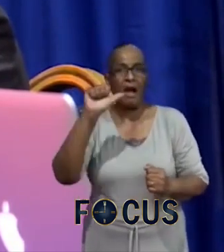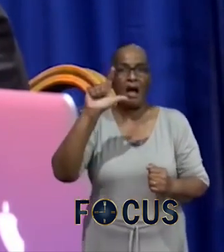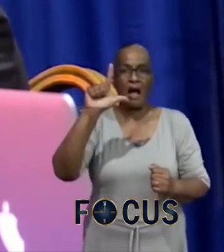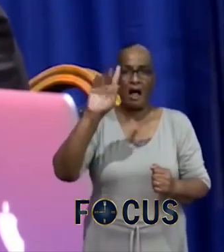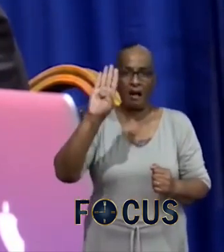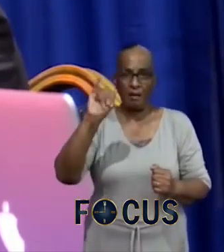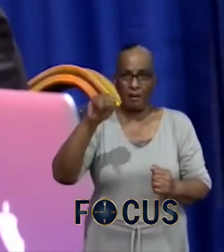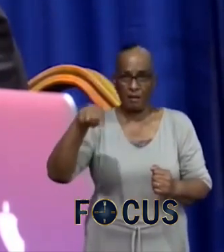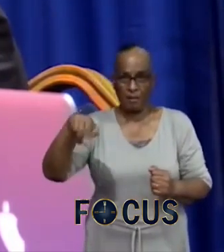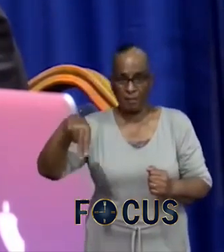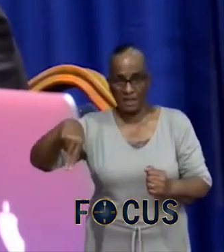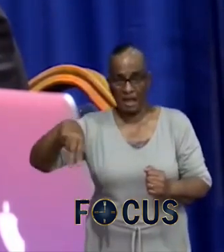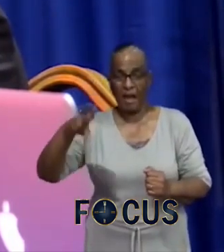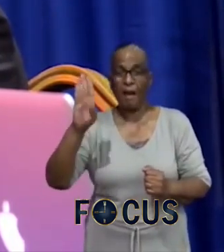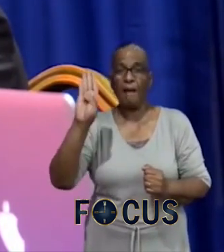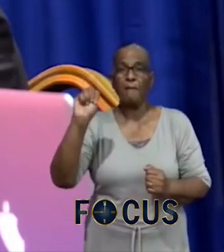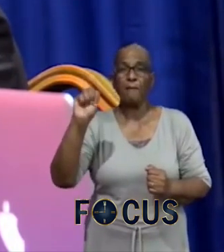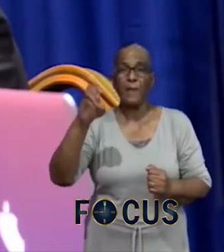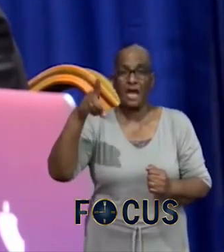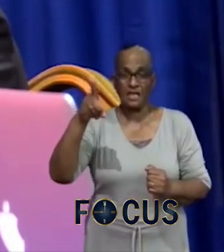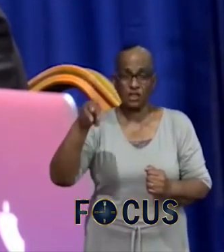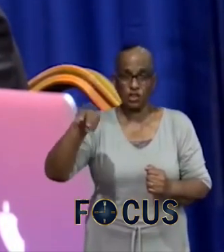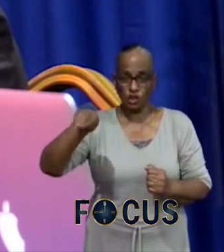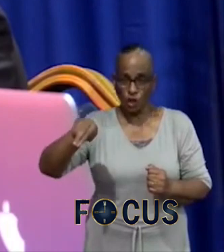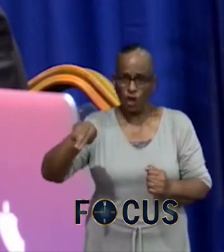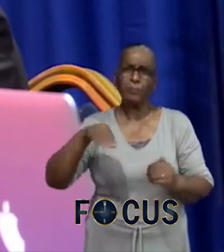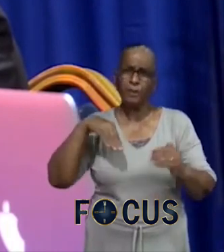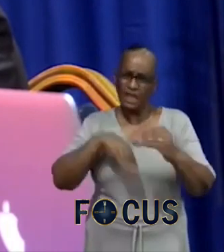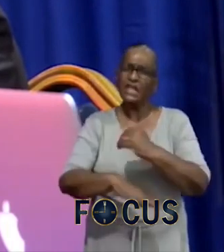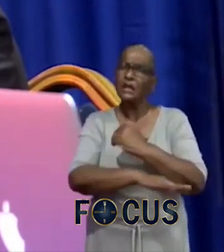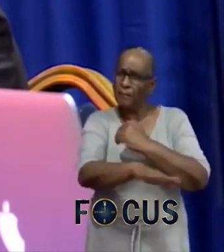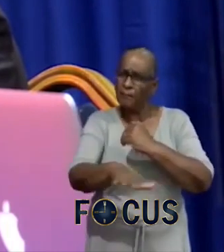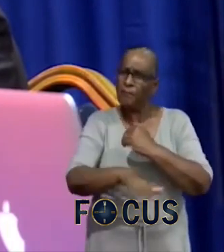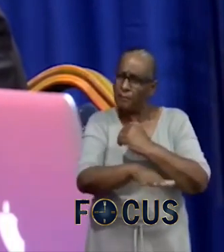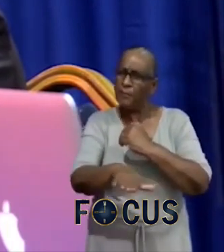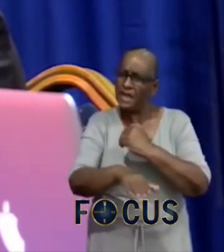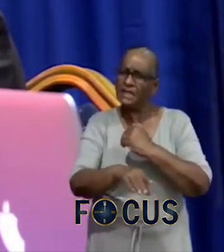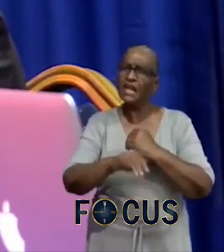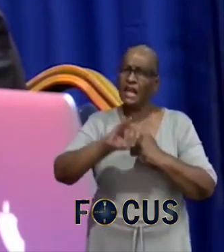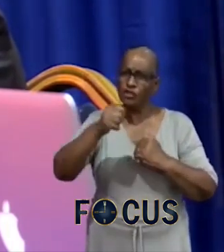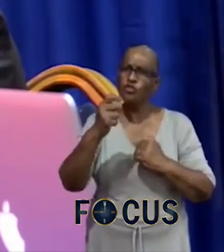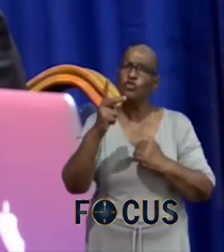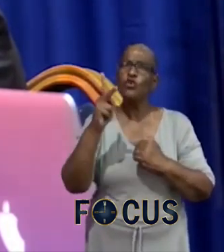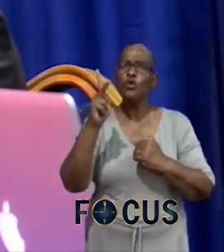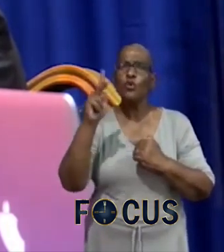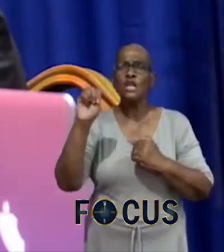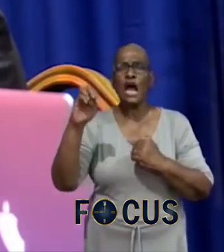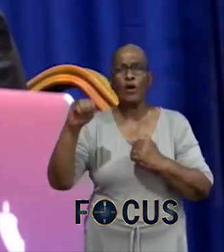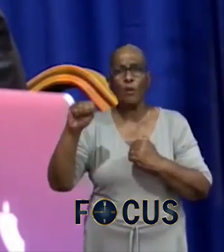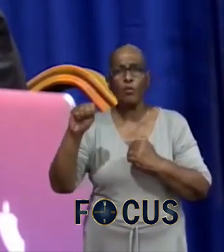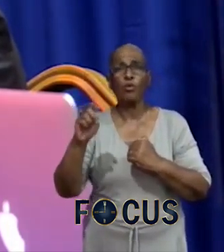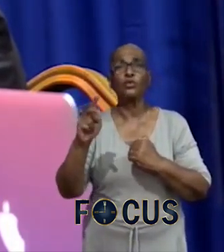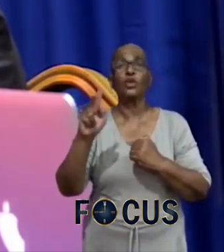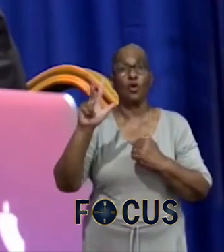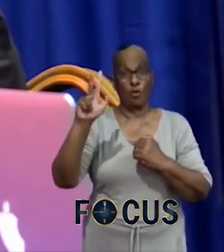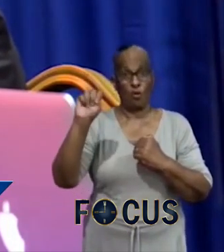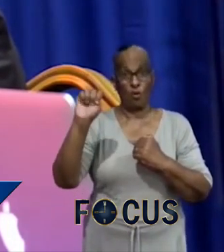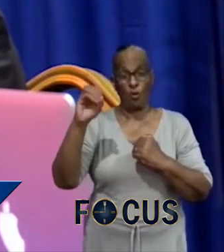Albina, Bensdorp, Assisi Kriki, Njung Jacob Kondre, Kwaku